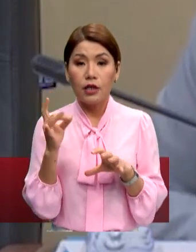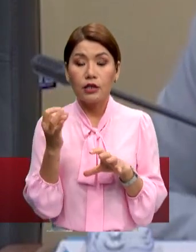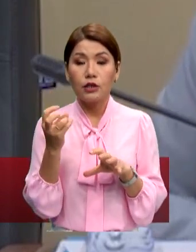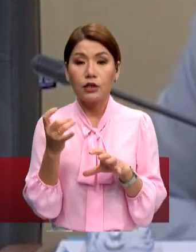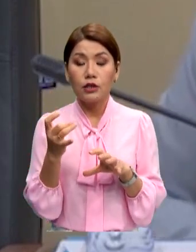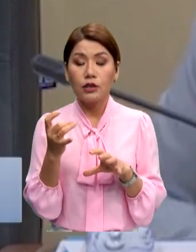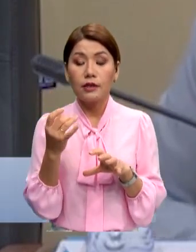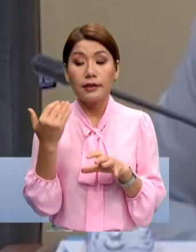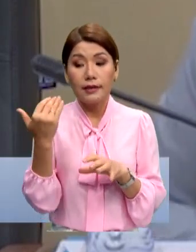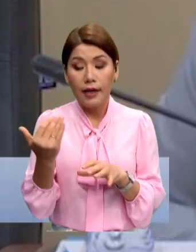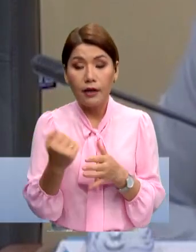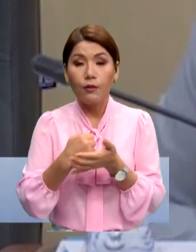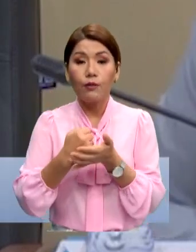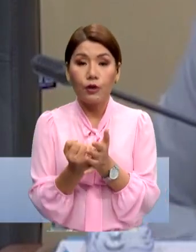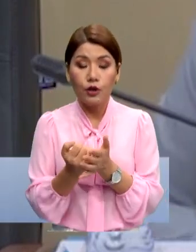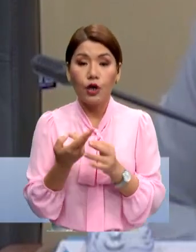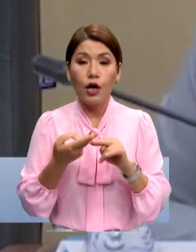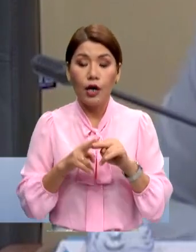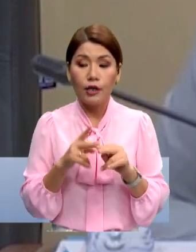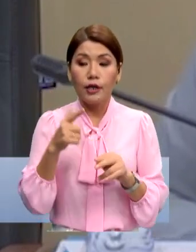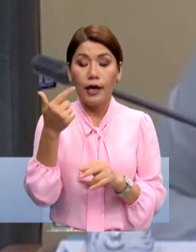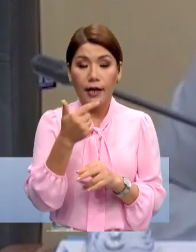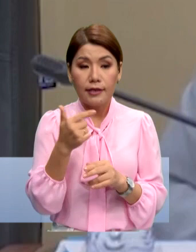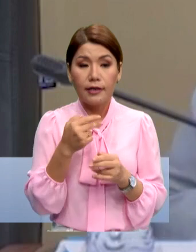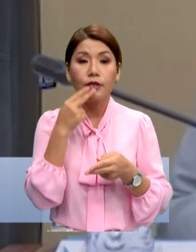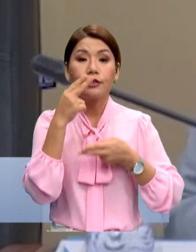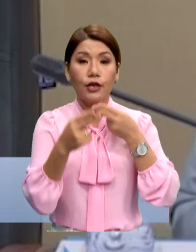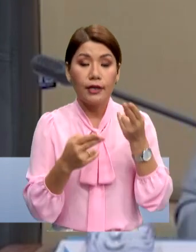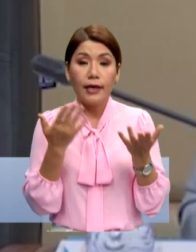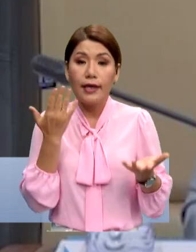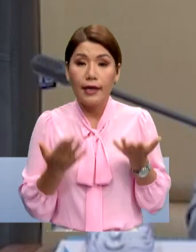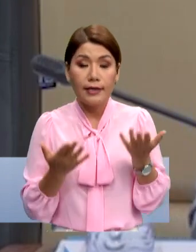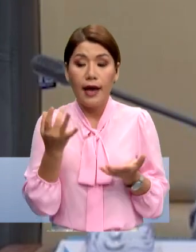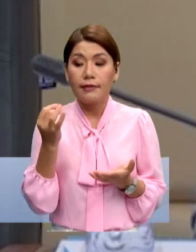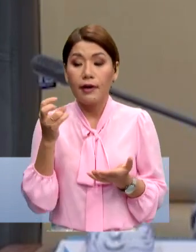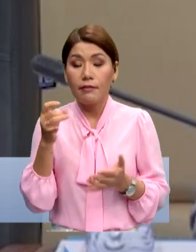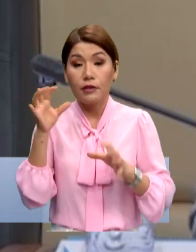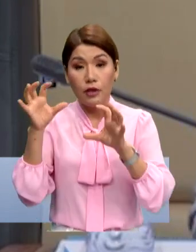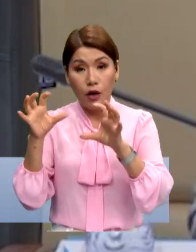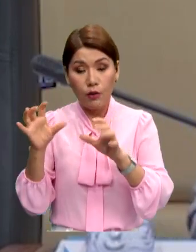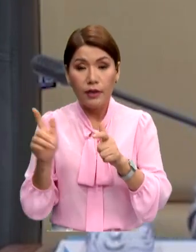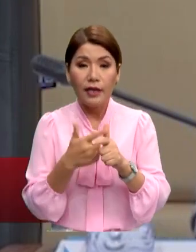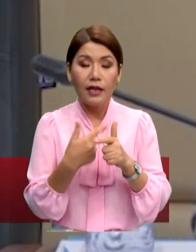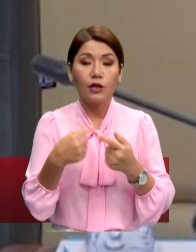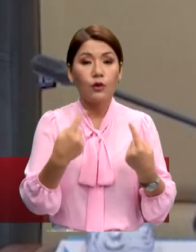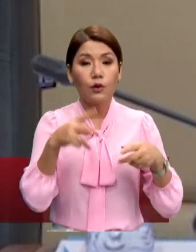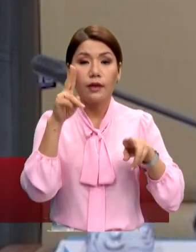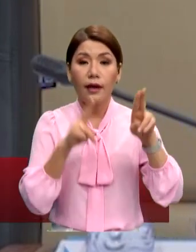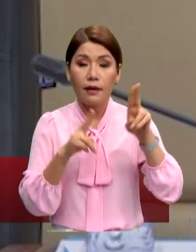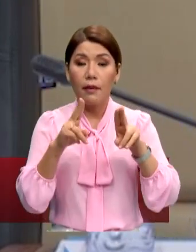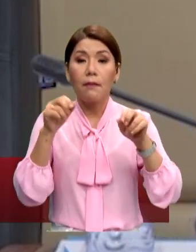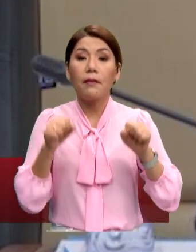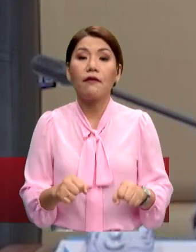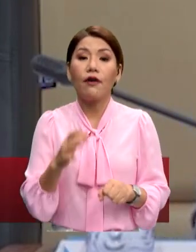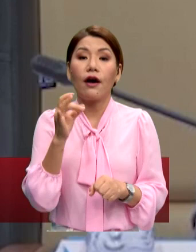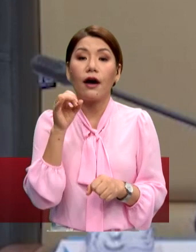Так предлагается установить, что обращение гражданина допустимо, если оспариваемый закон или иной нормативный правовой акт